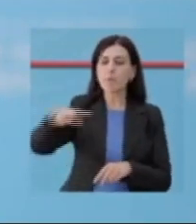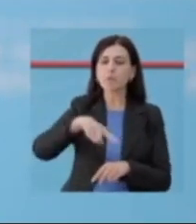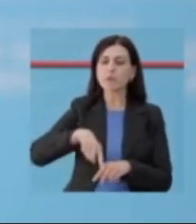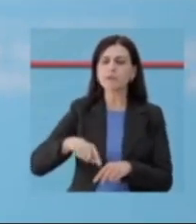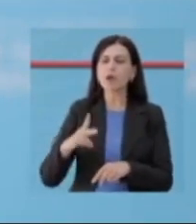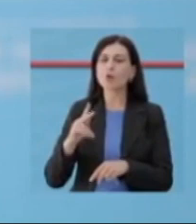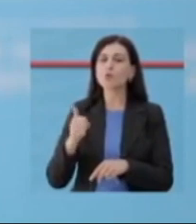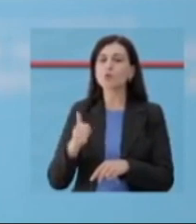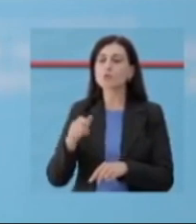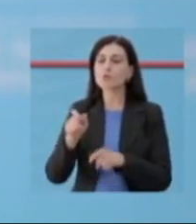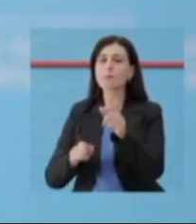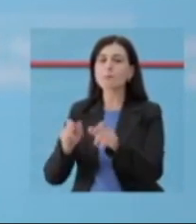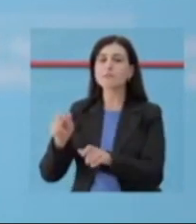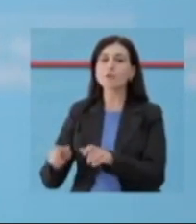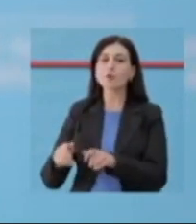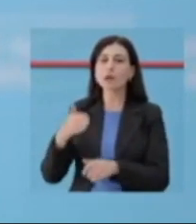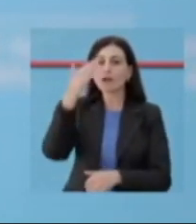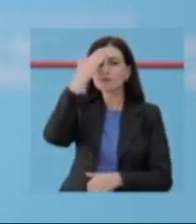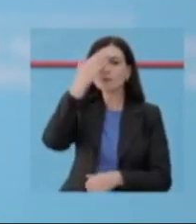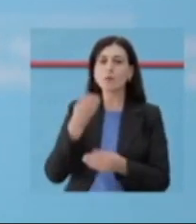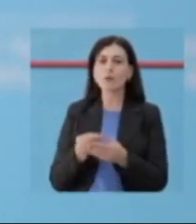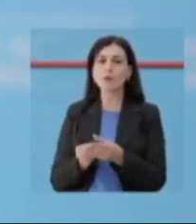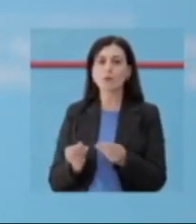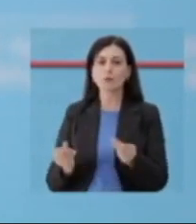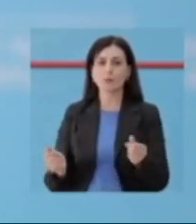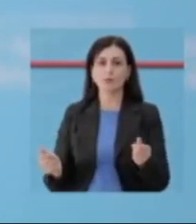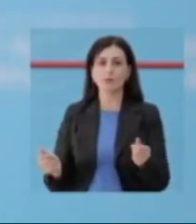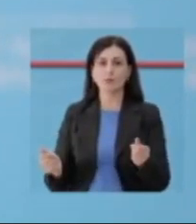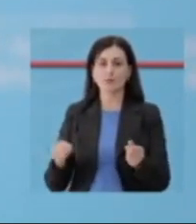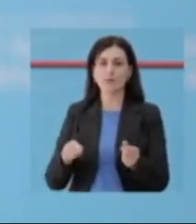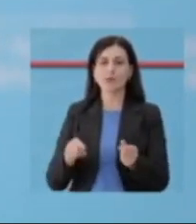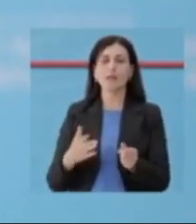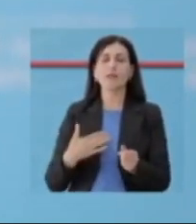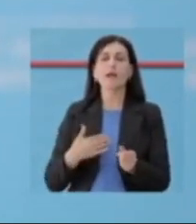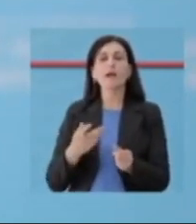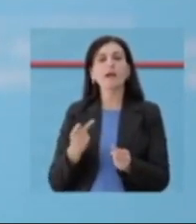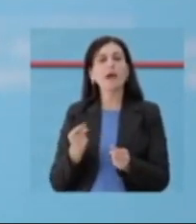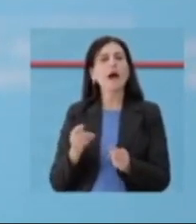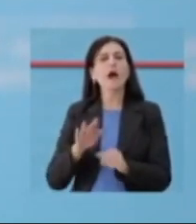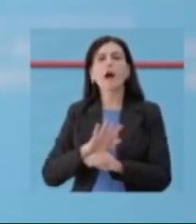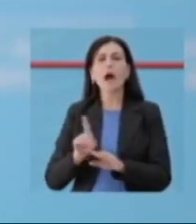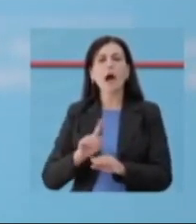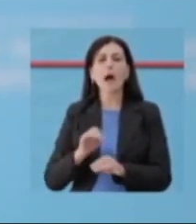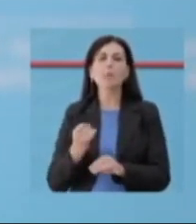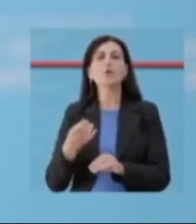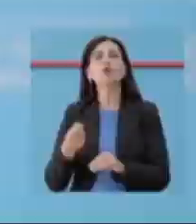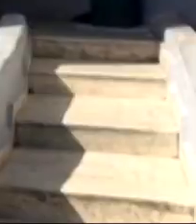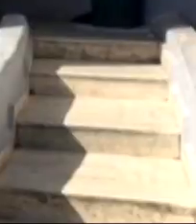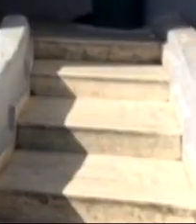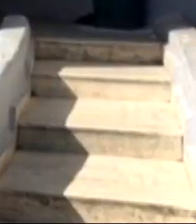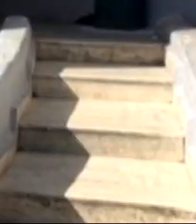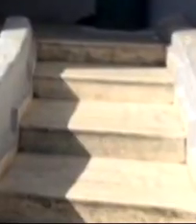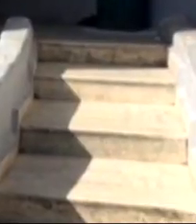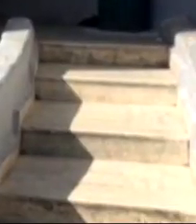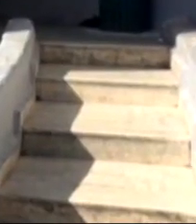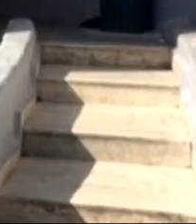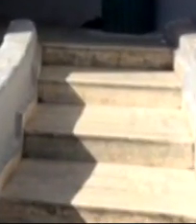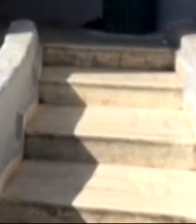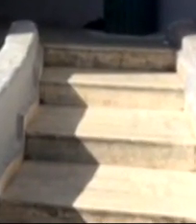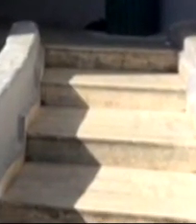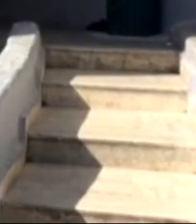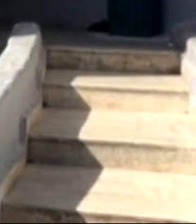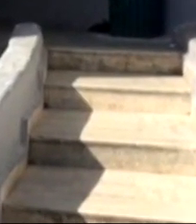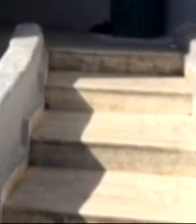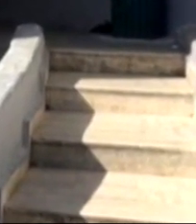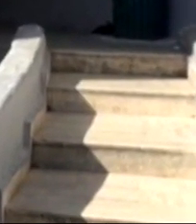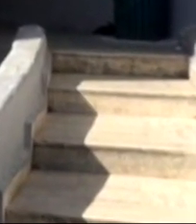kundrejt për qimjes e pozitivitetit të COVID-it në varsi të kësaj populatër shprekur apo jo nga COVID-19. Ga deta 27 pril ka